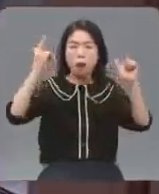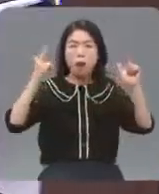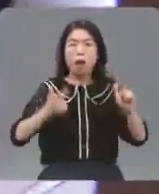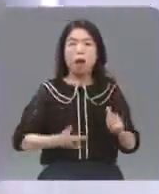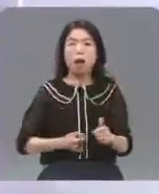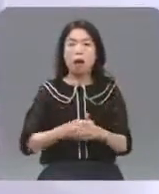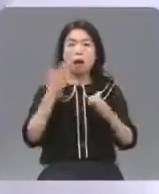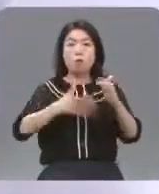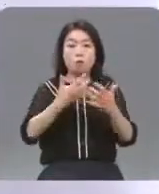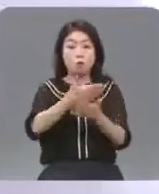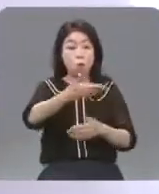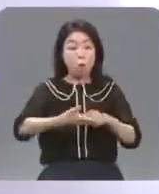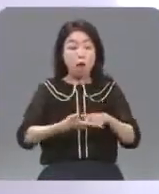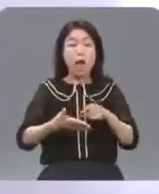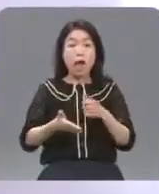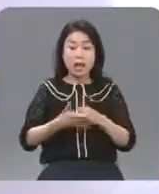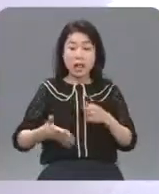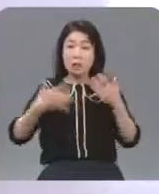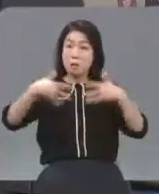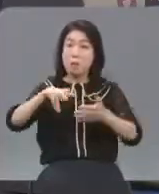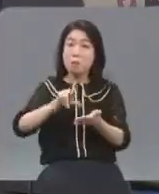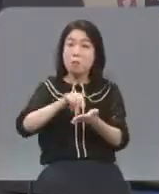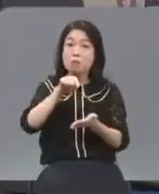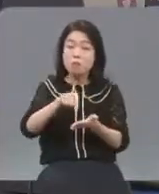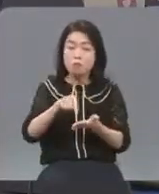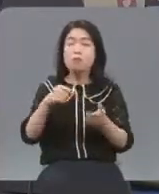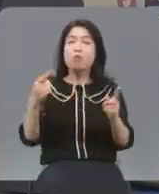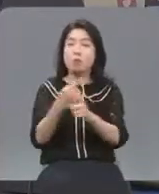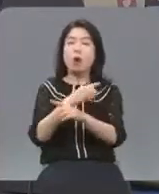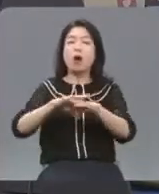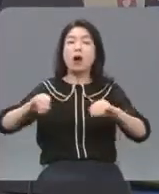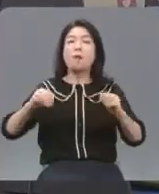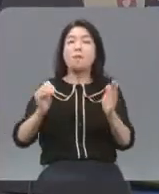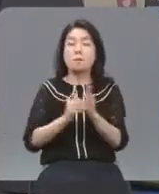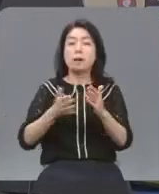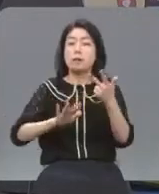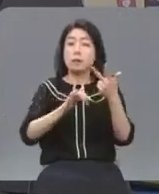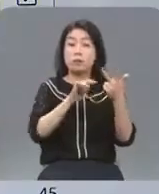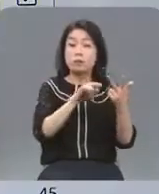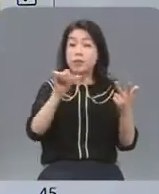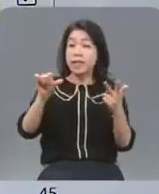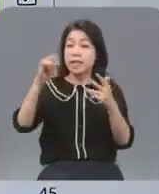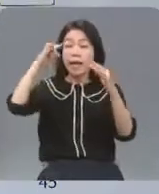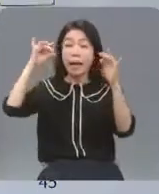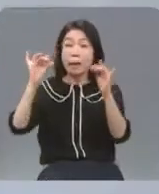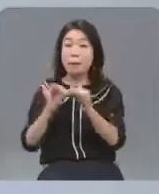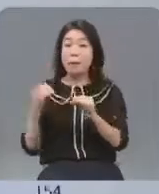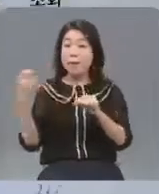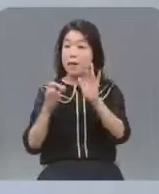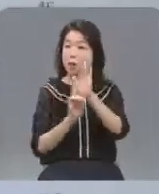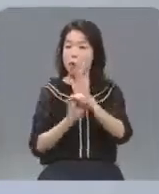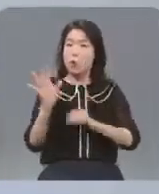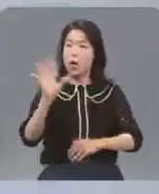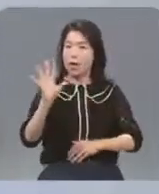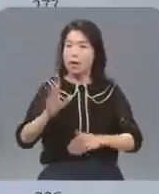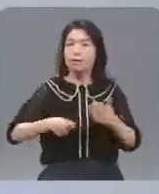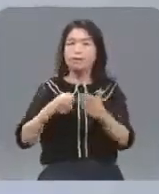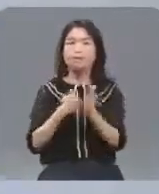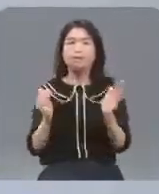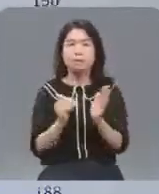뒤늦게 공문이 옴 만큼 절차상 하자가 치유 됐다며 7명 중 5명 찬성으로 제공 9 하지 않기로 한